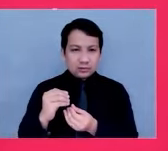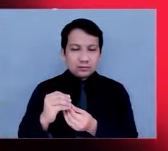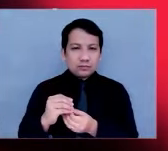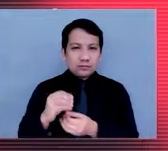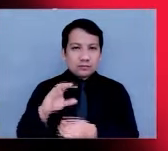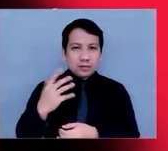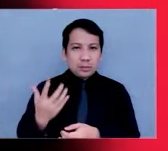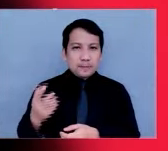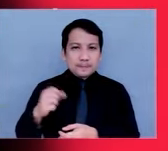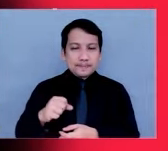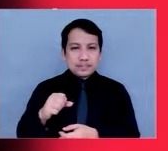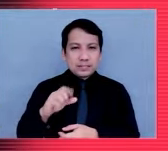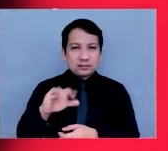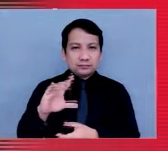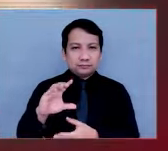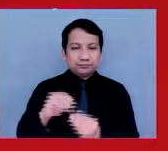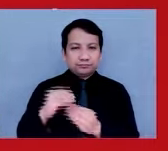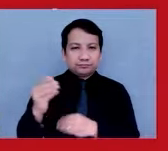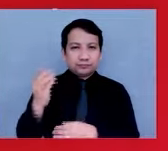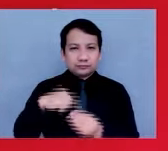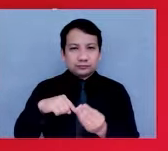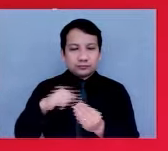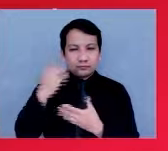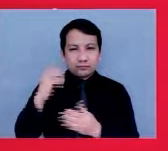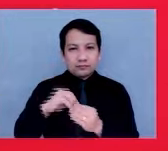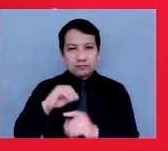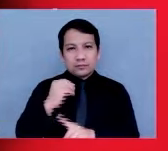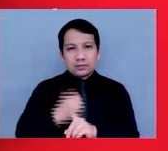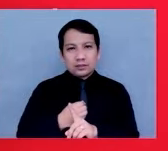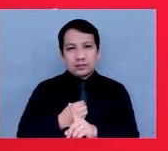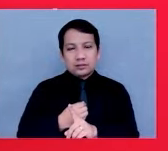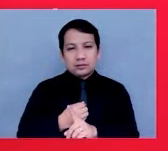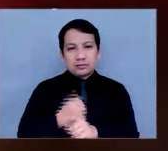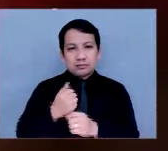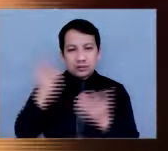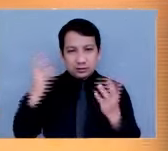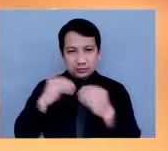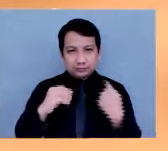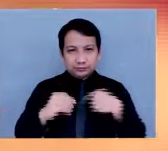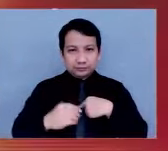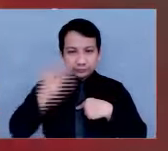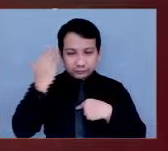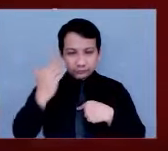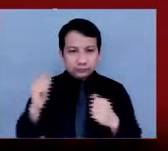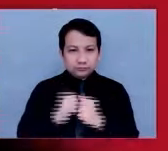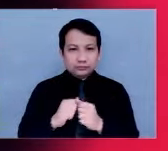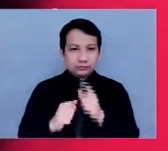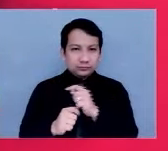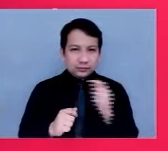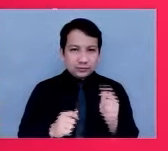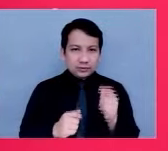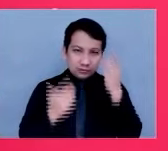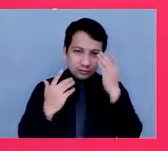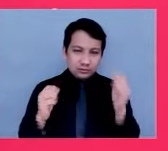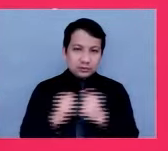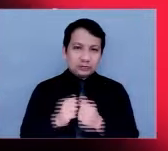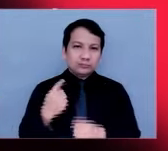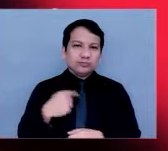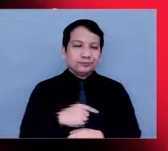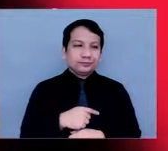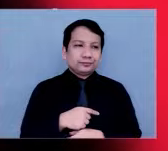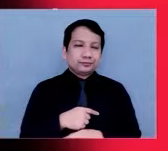para sa upcoming single niya this October. Inanunsyo niya yan sa pamamagitan ng isang TikTok video kung saan